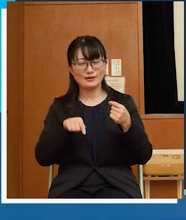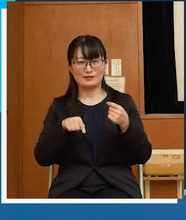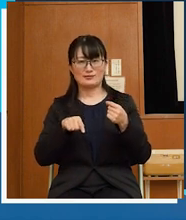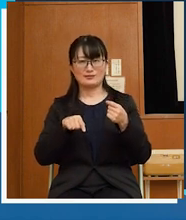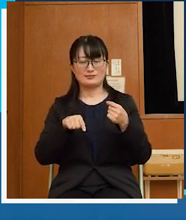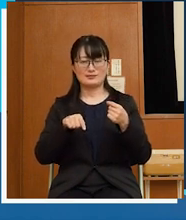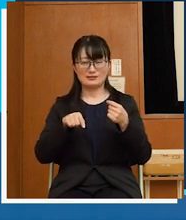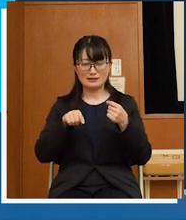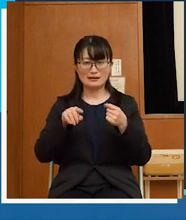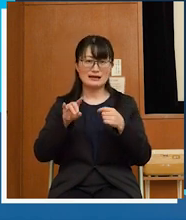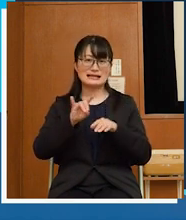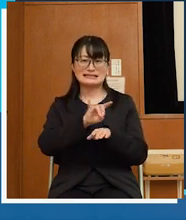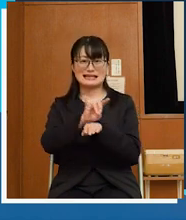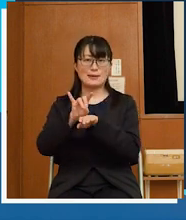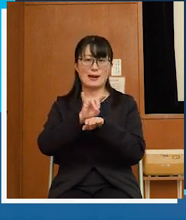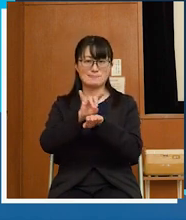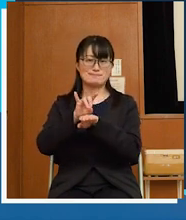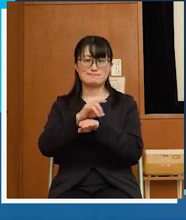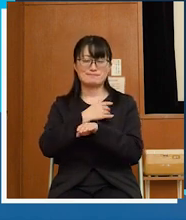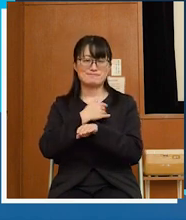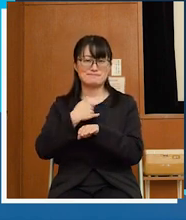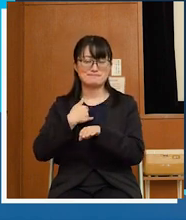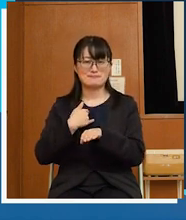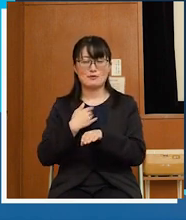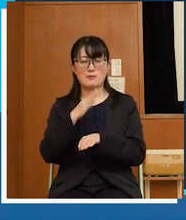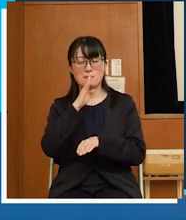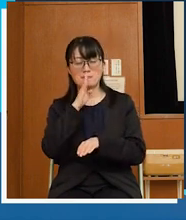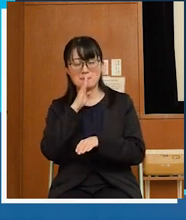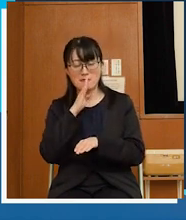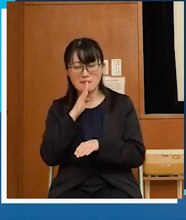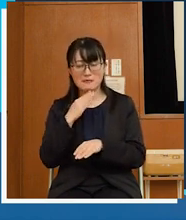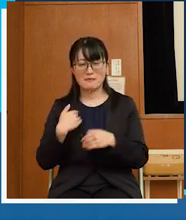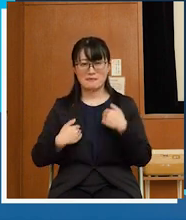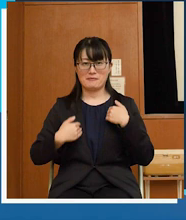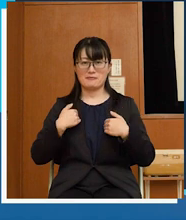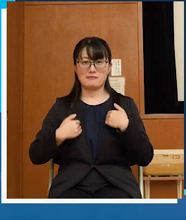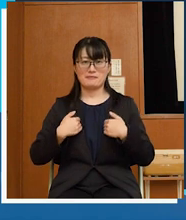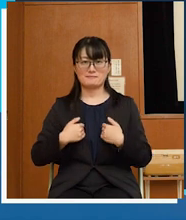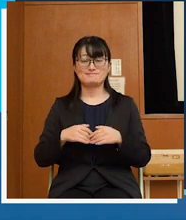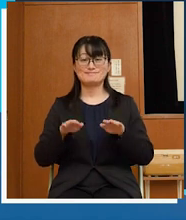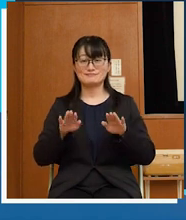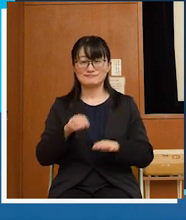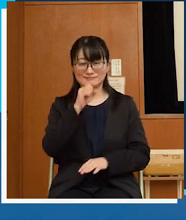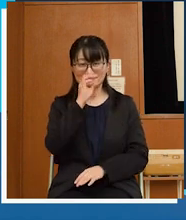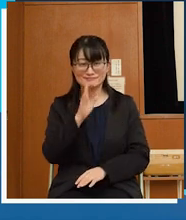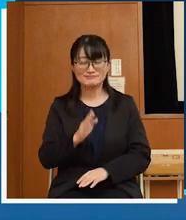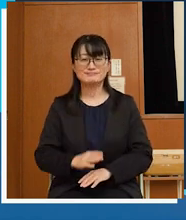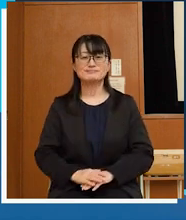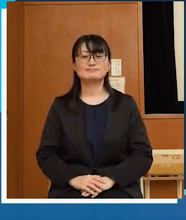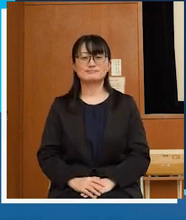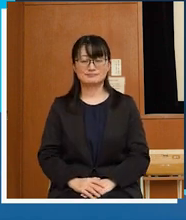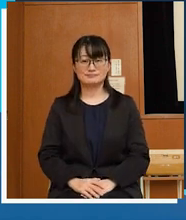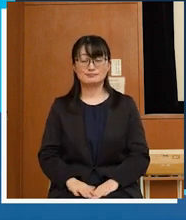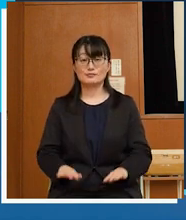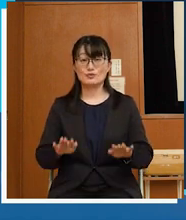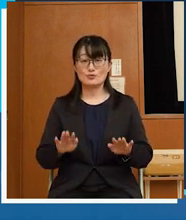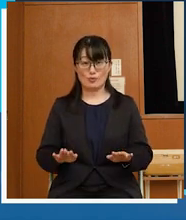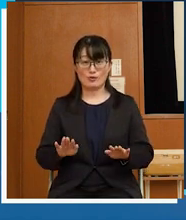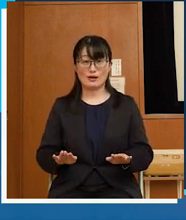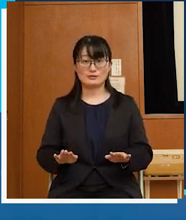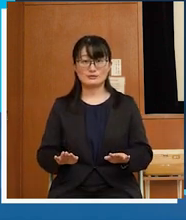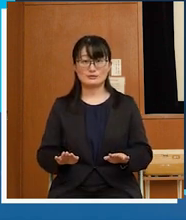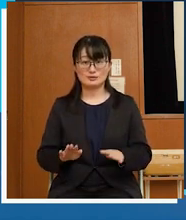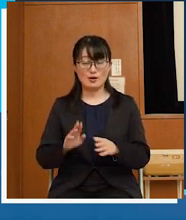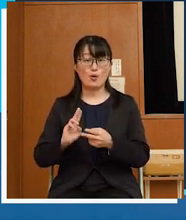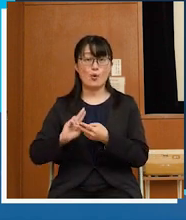ができるということを私にとっても本当にえ講演の限りであります今日はどうぞよろしくお願いいたします今回のトクキャラバンは沖縄